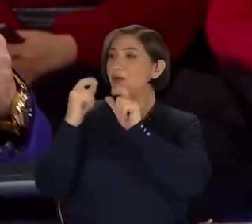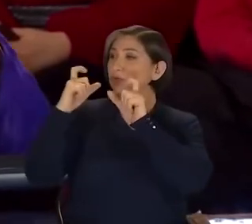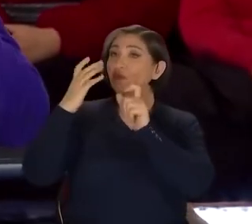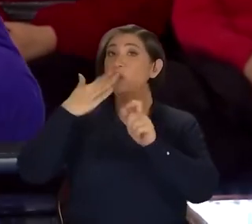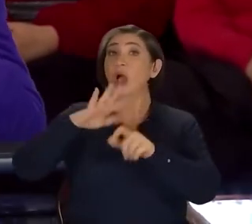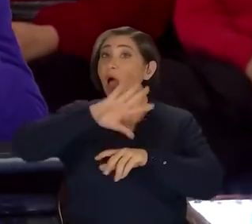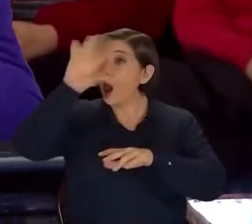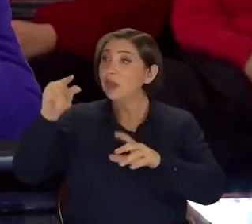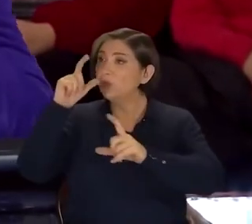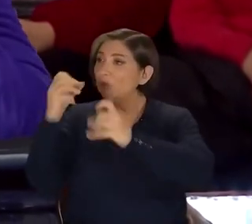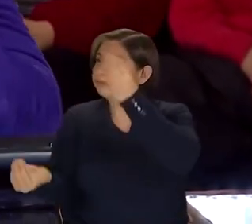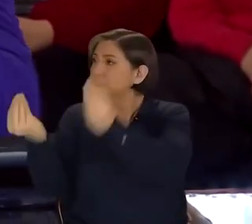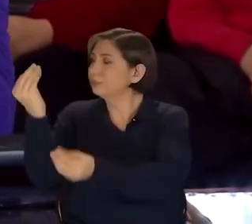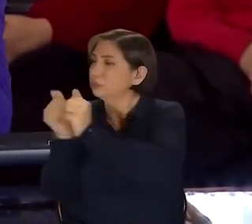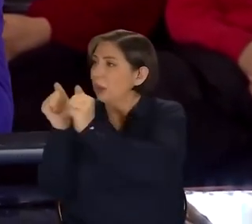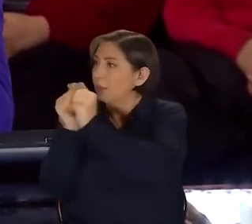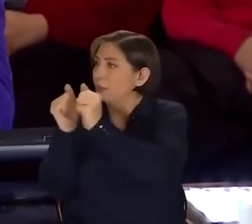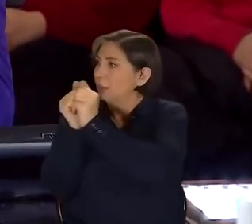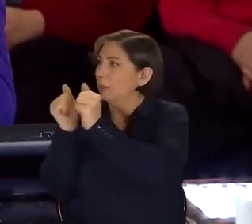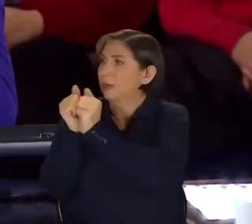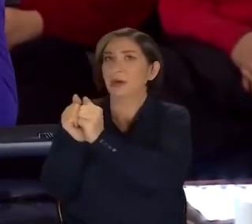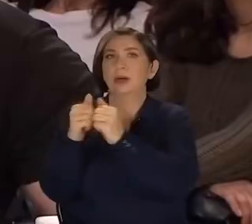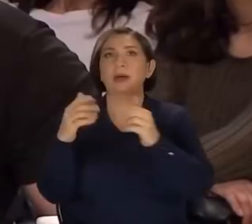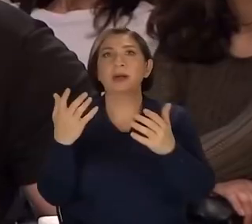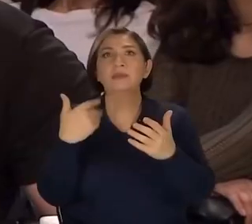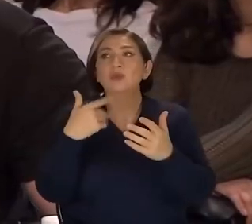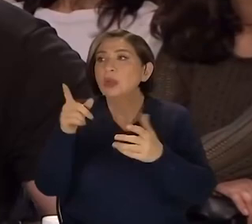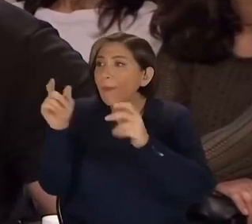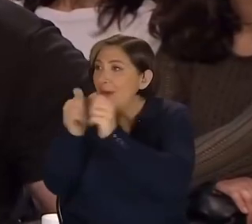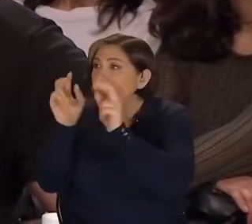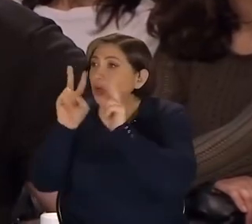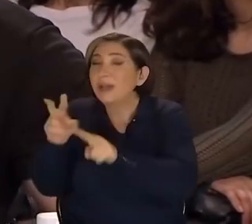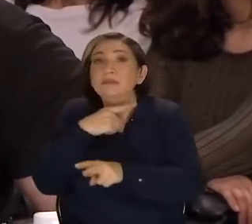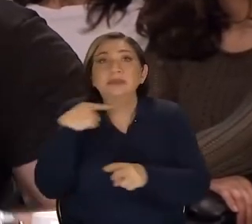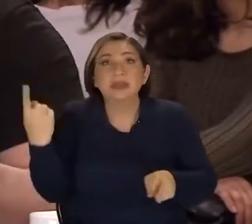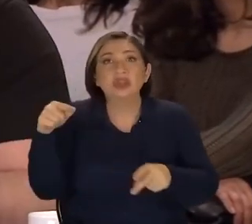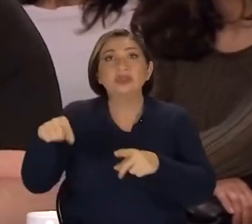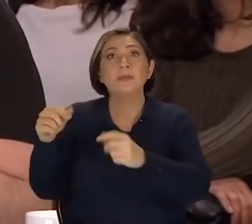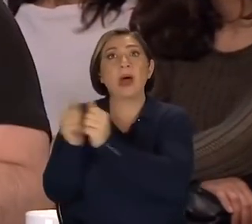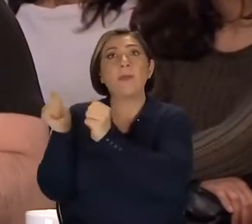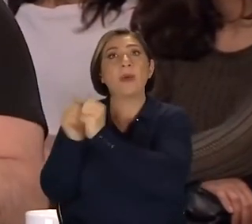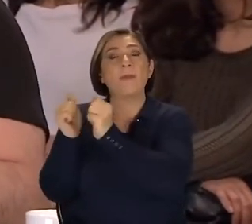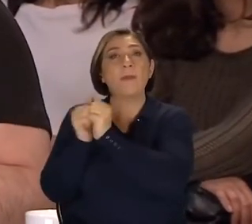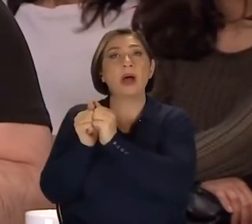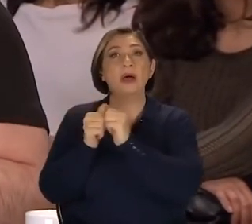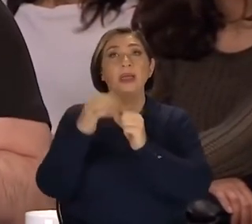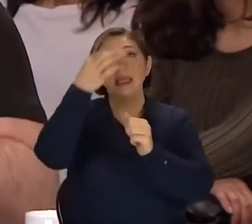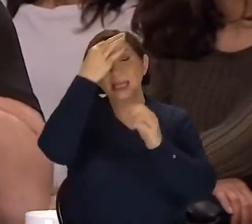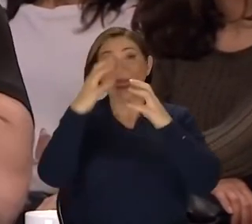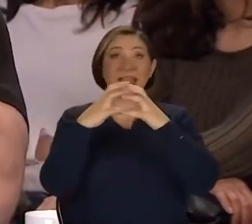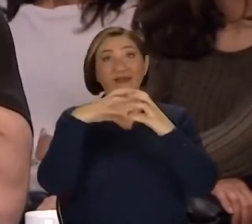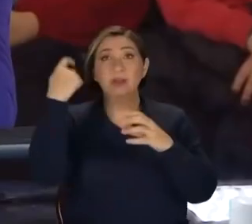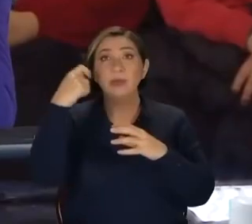yoktu. Her yerden her çıkıyorlar yerlere. İkisinden. Evet. Hatırlarsınız biz yani onları beraber evet, görmek beraber... için başa alıp hit evet, yani bir sahne. Hit filmi.